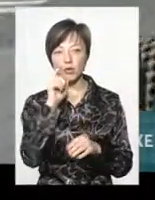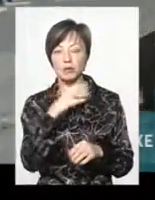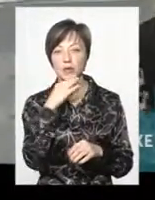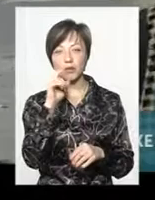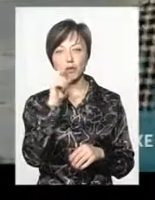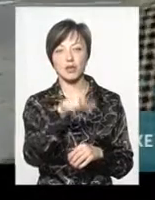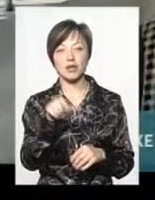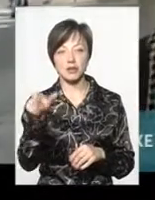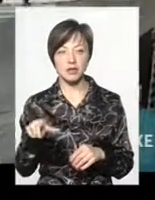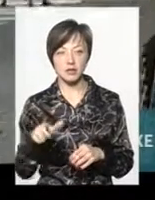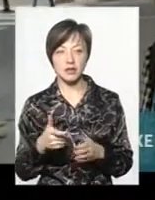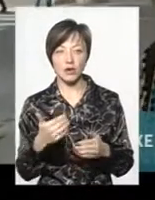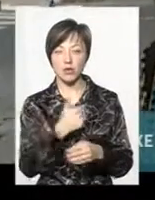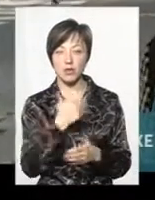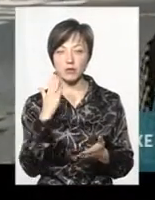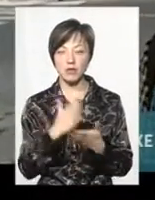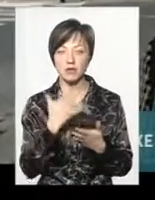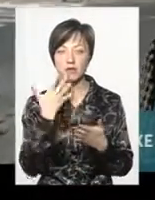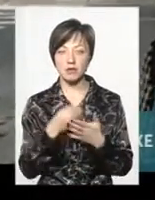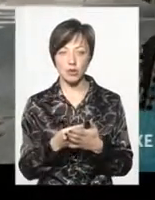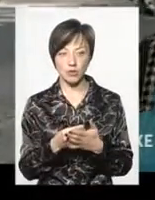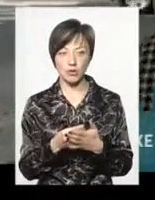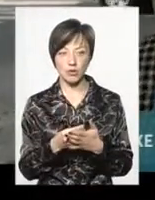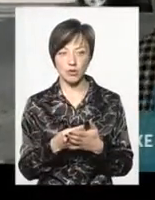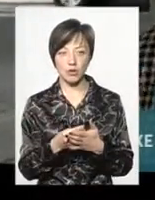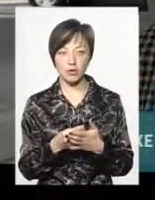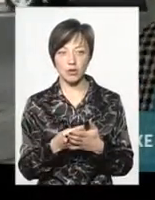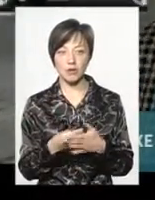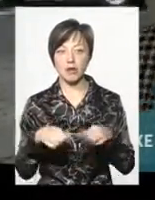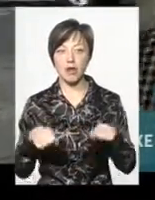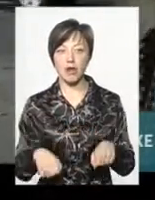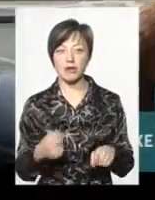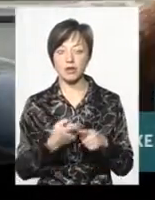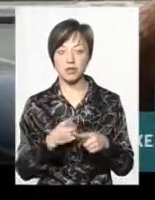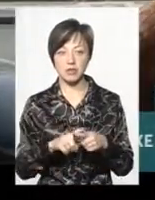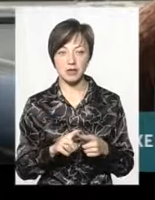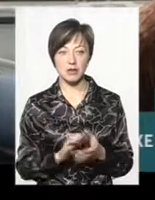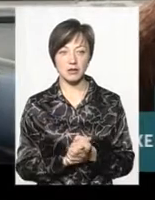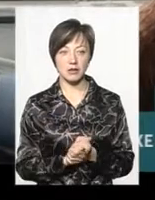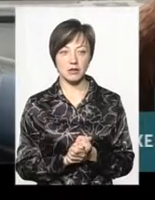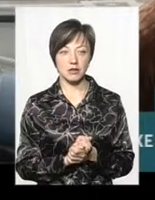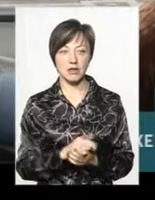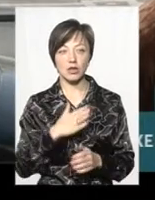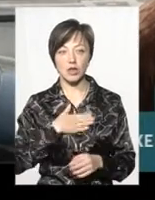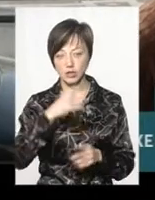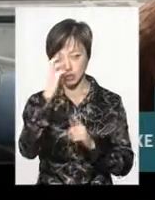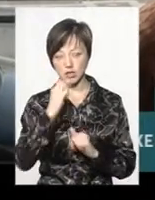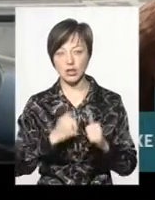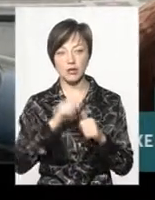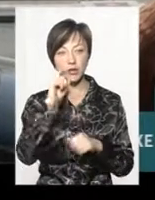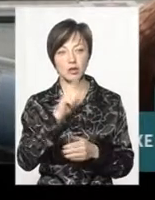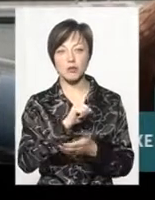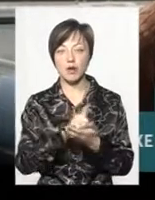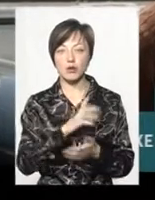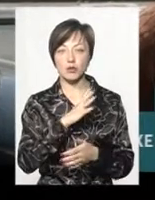українців. Вони хочуть мати свою релігію. Мати право на це. Все-таки наша держава Україна. Має бути